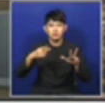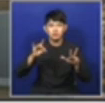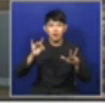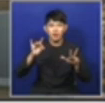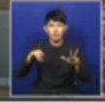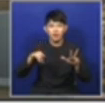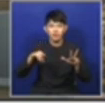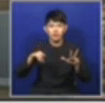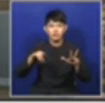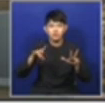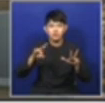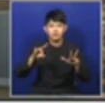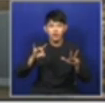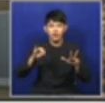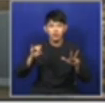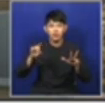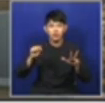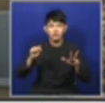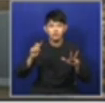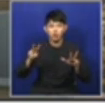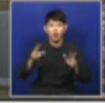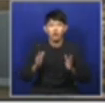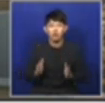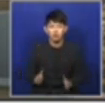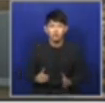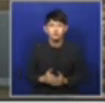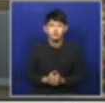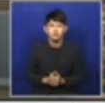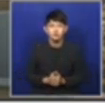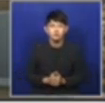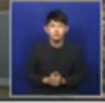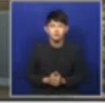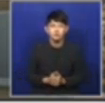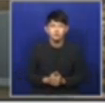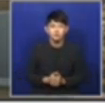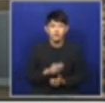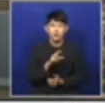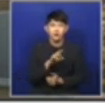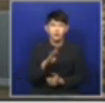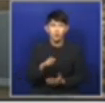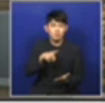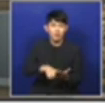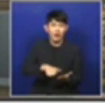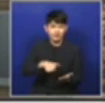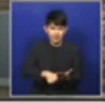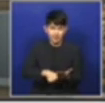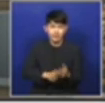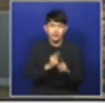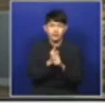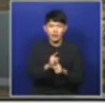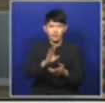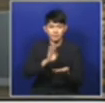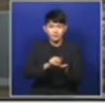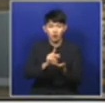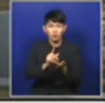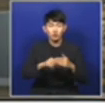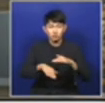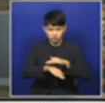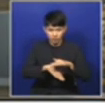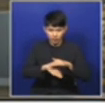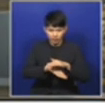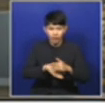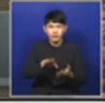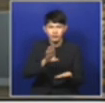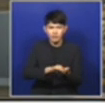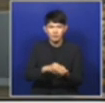3,777,822 รายนั้นท่านประธานครับอยู่ในระบบของกรมสรรพากรโดยฐานข้อมูลของกรมสรรพากรนั้นมีเ